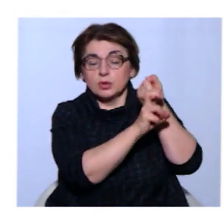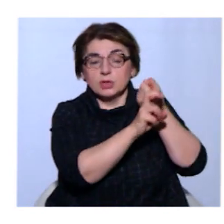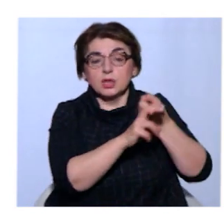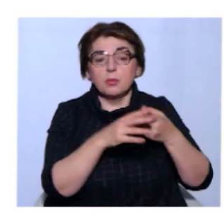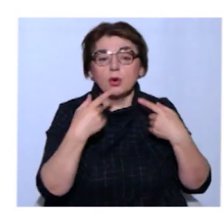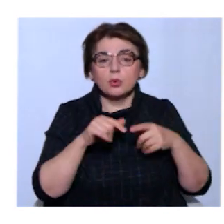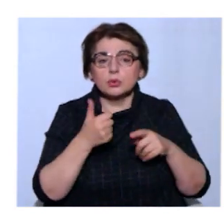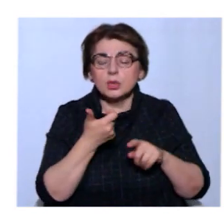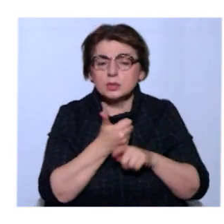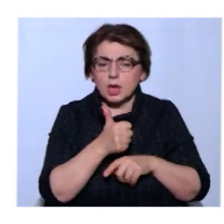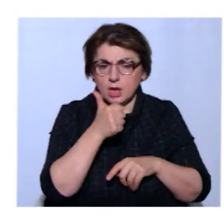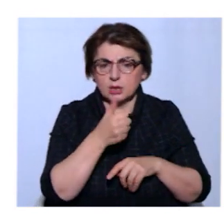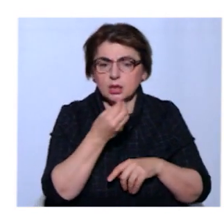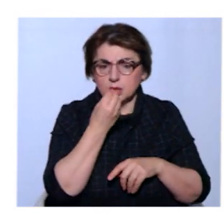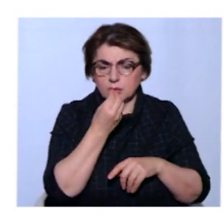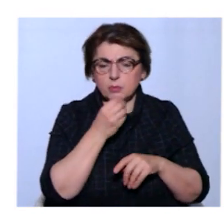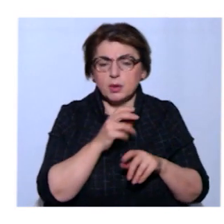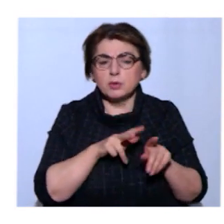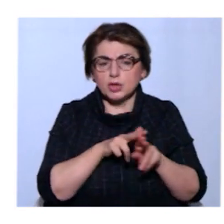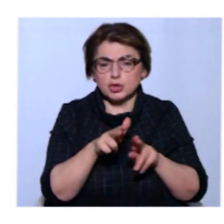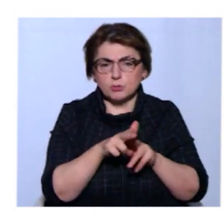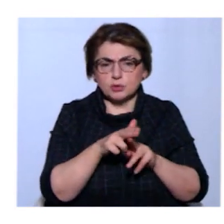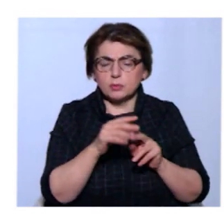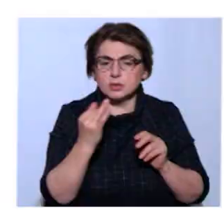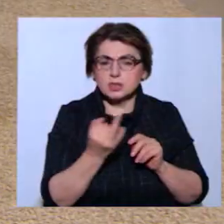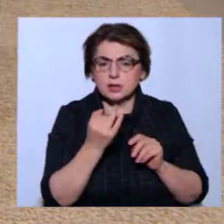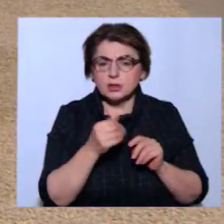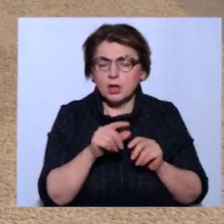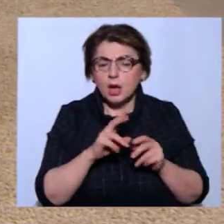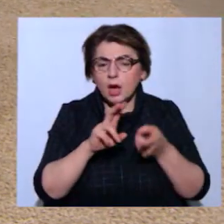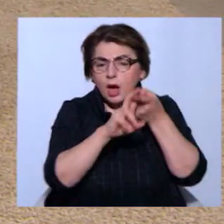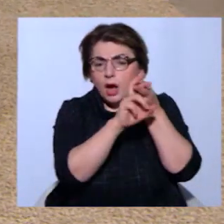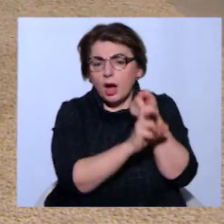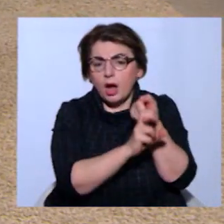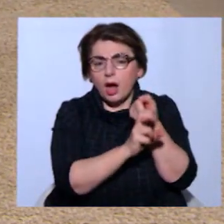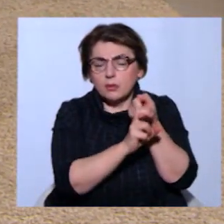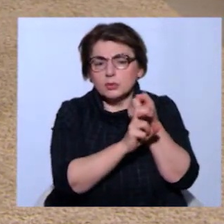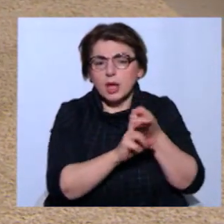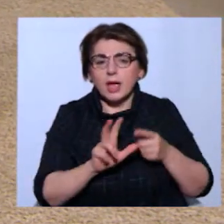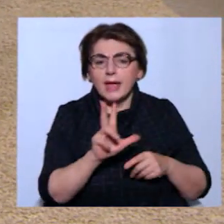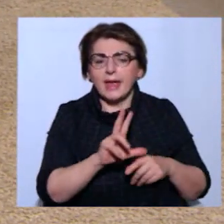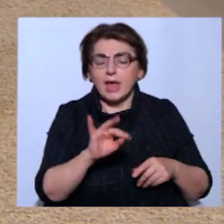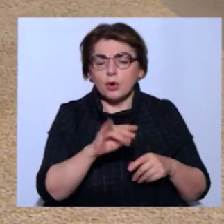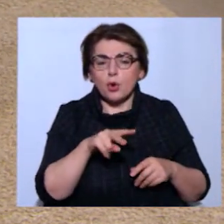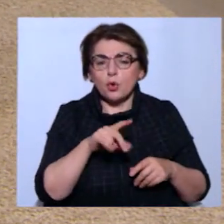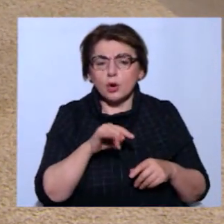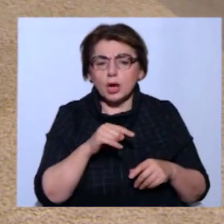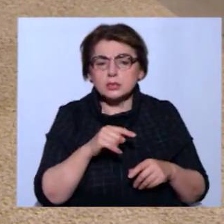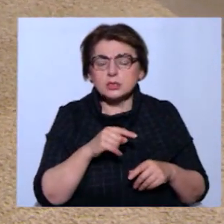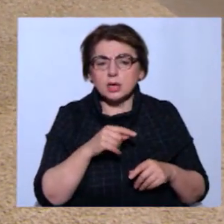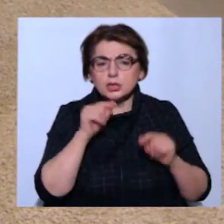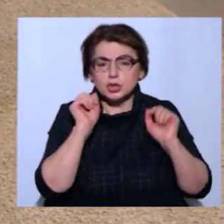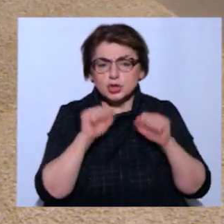როგორც გითხარით, კარგად იკვებებიან შემოდგომაზე. საინტერესოა, რომ ღამურებს აქვთ ეკოლოკაციის უნარი. თქვენ